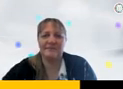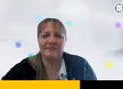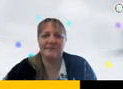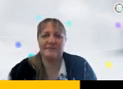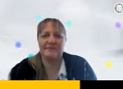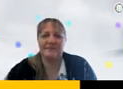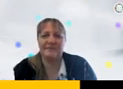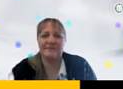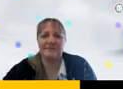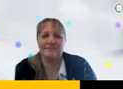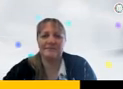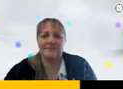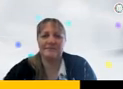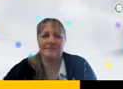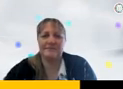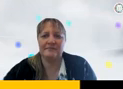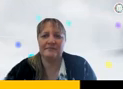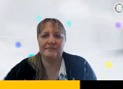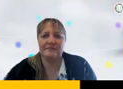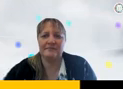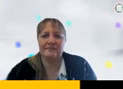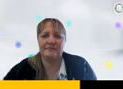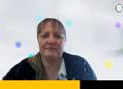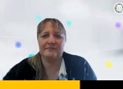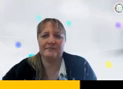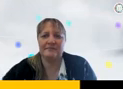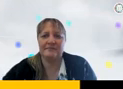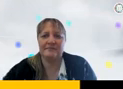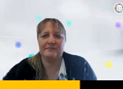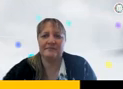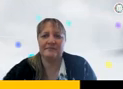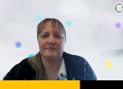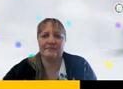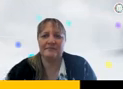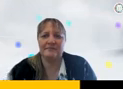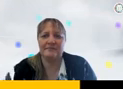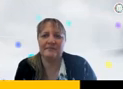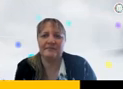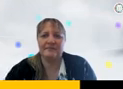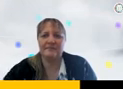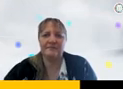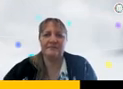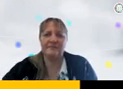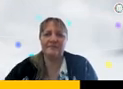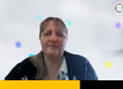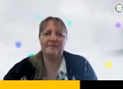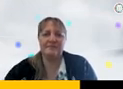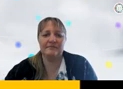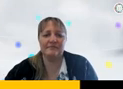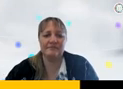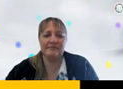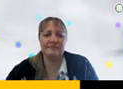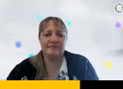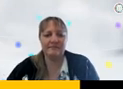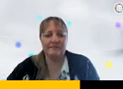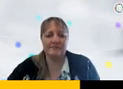große Freude, dass all die Erfahrung, die wir in den letzten 6 Jahren gemeinsam mit 15.000 Kindern